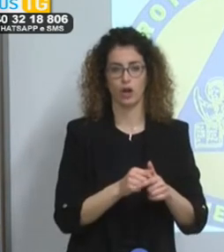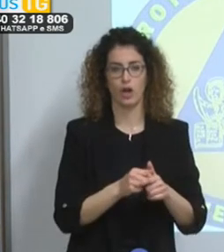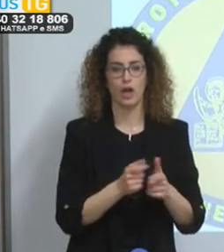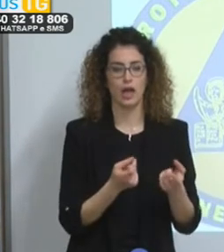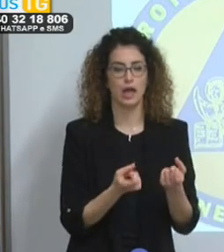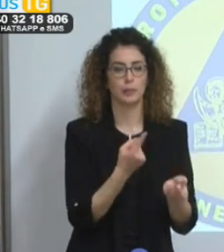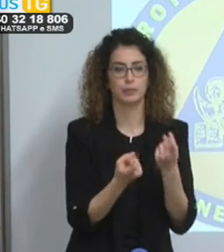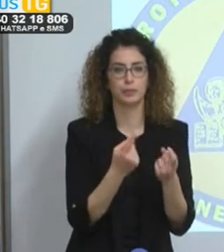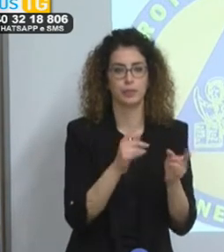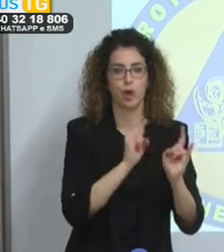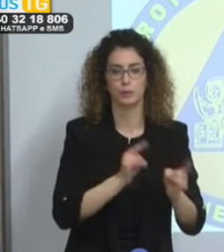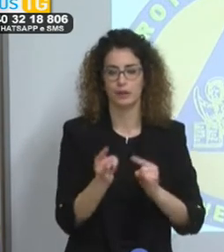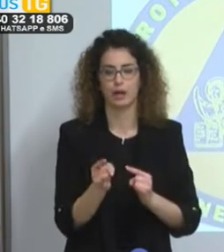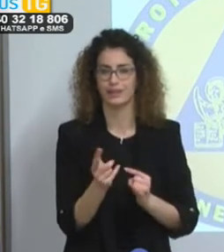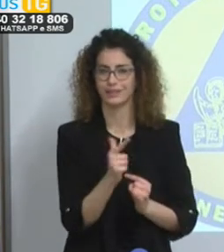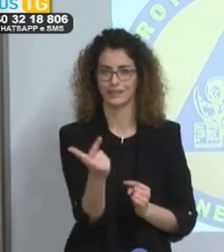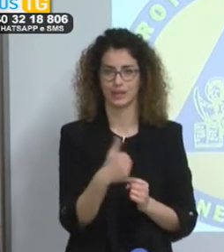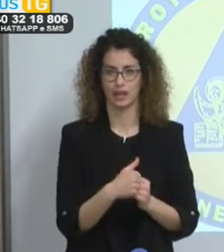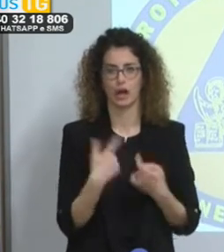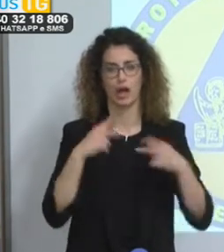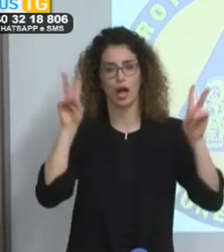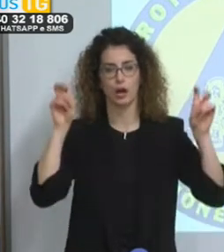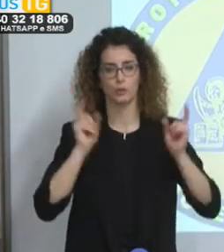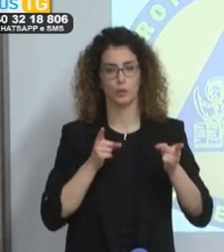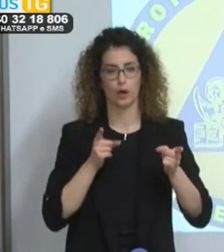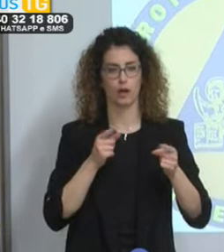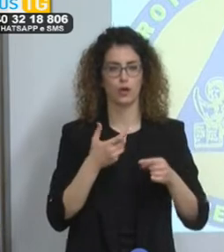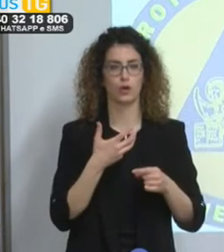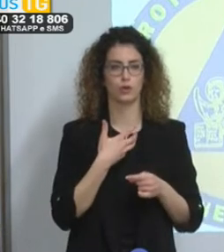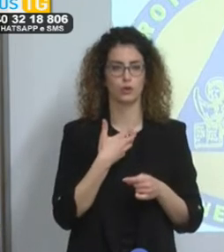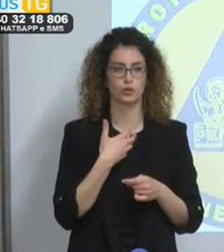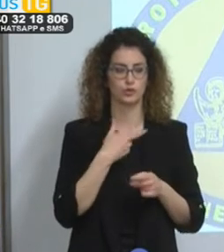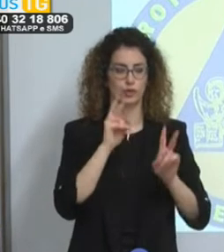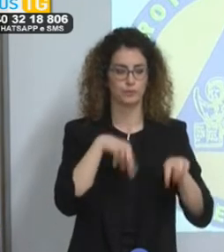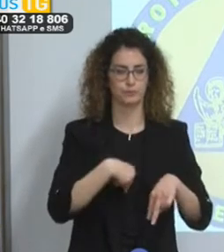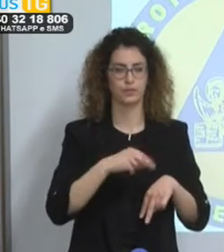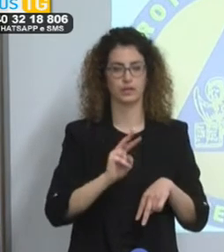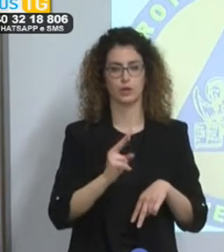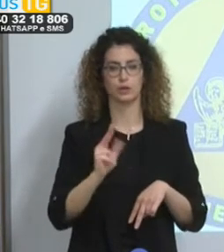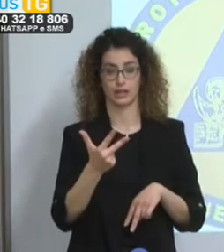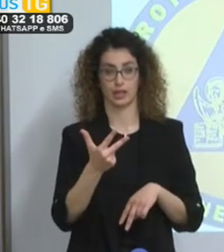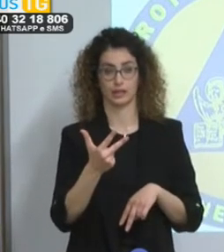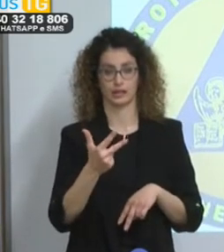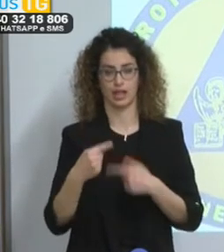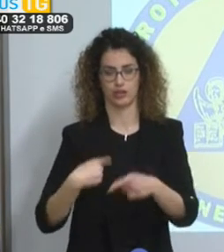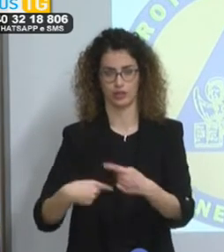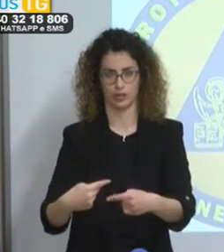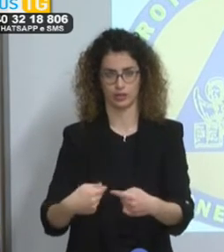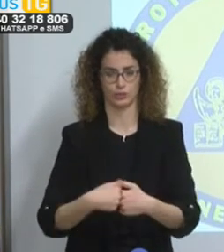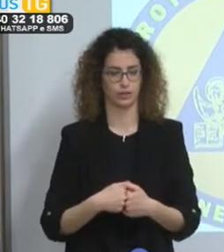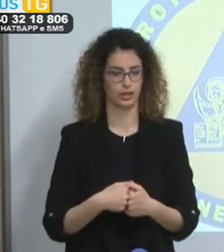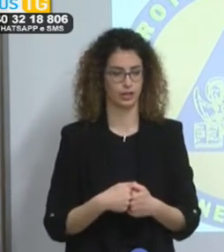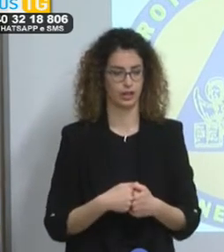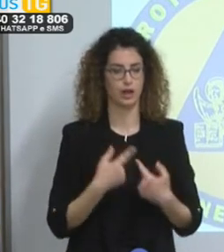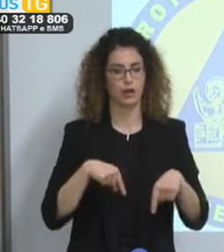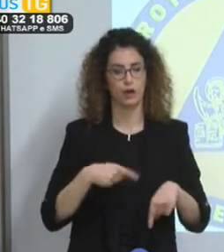E c'è anche il grande tema adesso che abbiamo delle diagnostiche di seconda e terza generazione di qualità. Pensate che